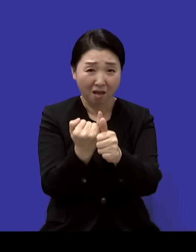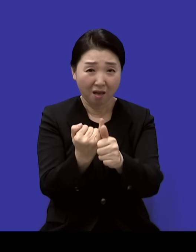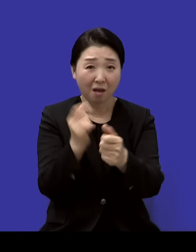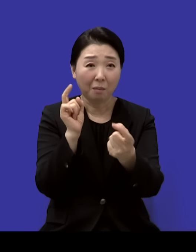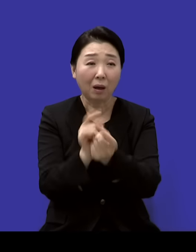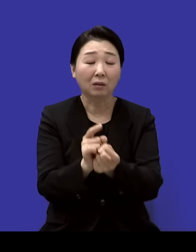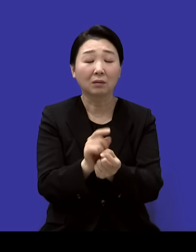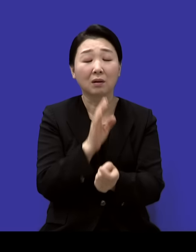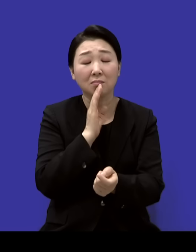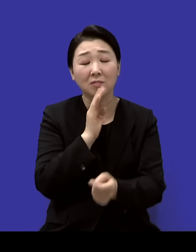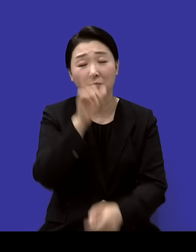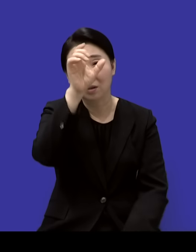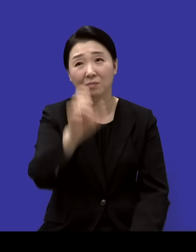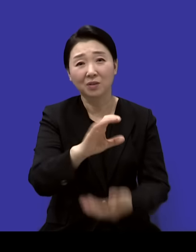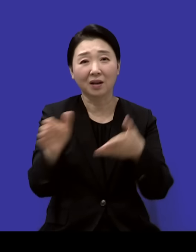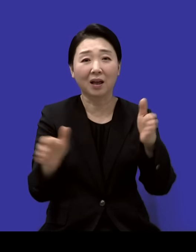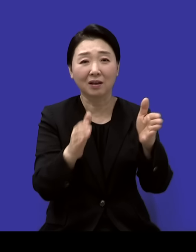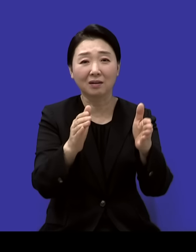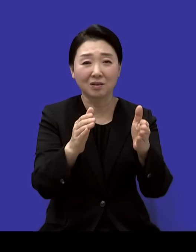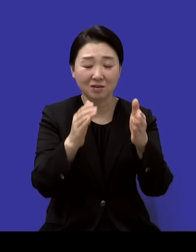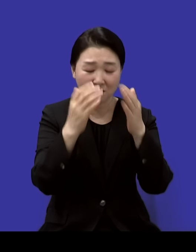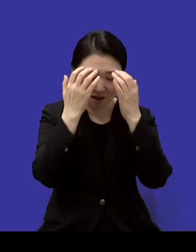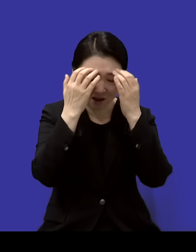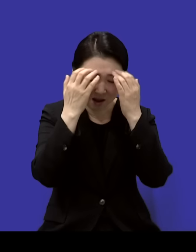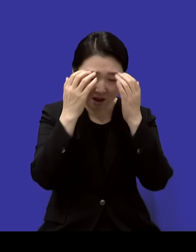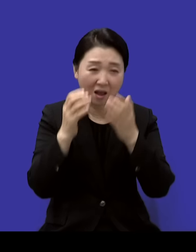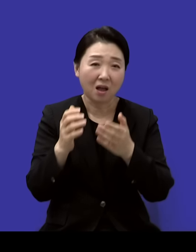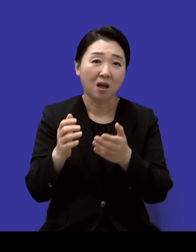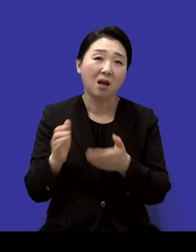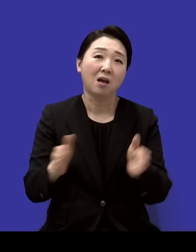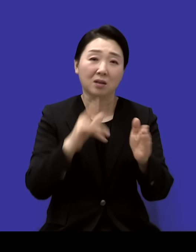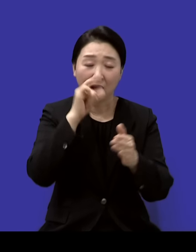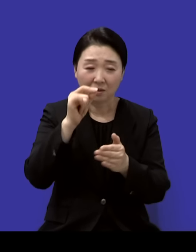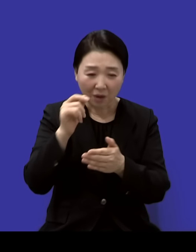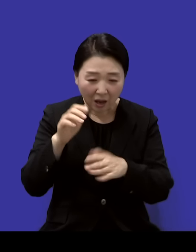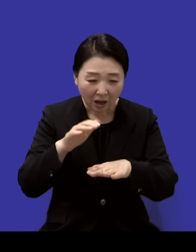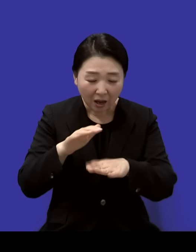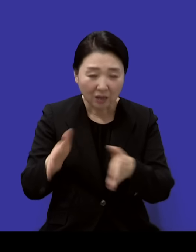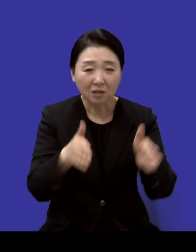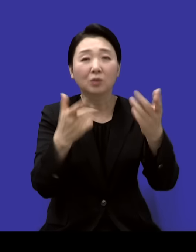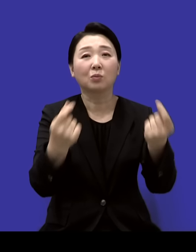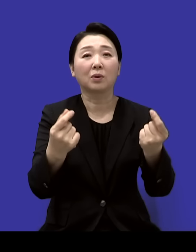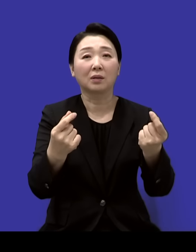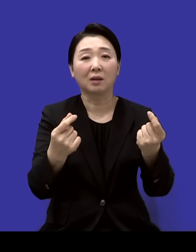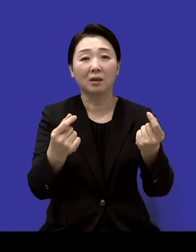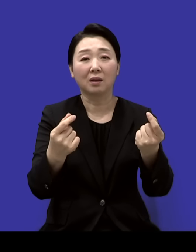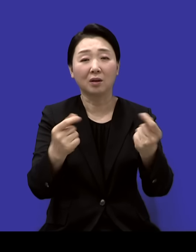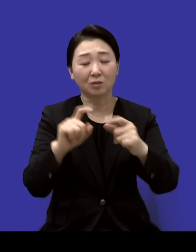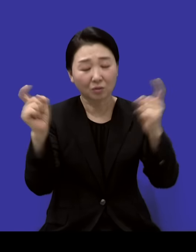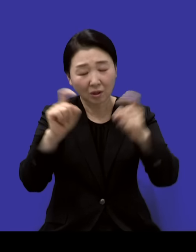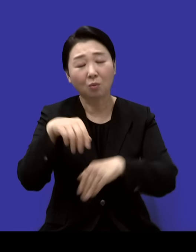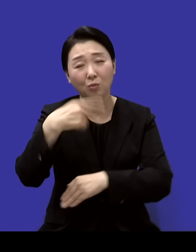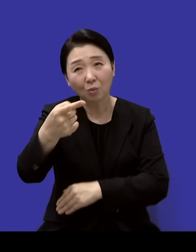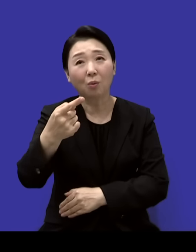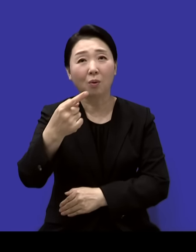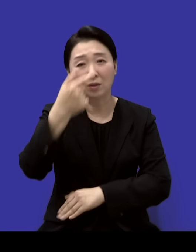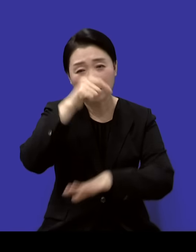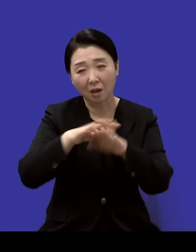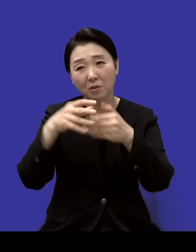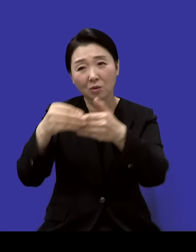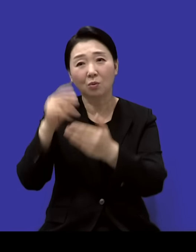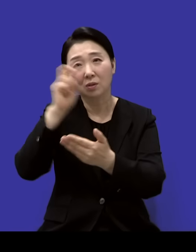십자가의 길, 순교자의 상, 가시밭길, 너무 죄인인 거예요. 그렇게 싸우고 또 나가서 예배를 인도하고 찬양하고